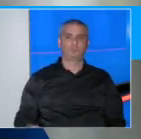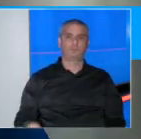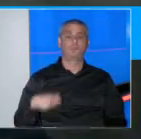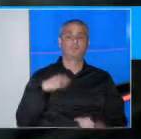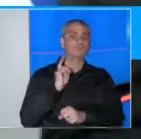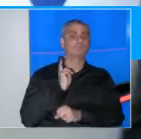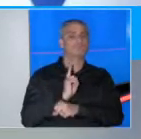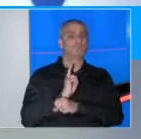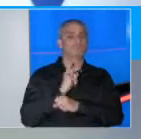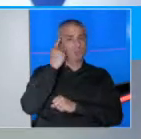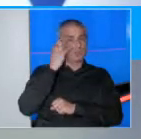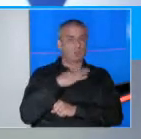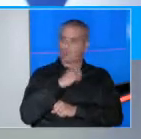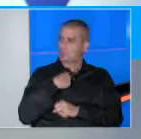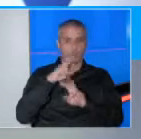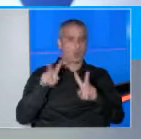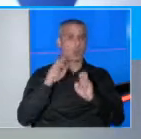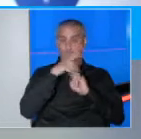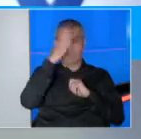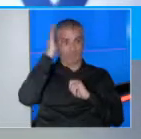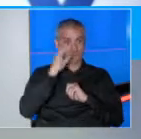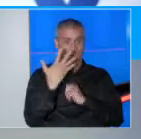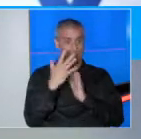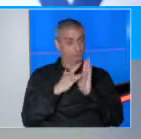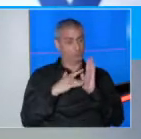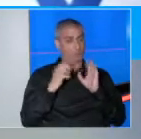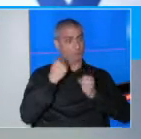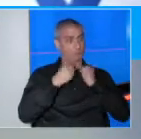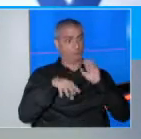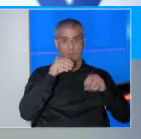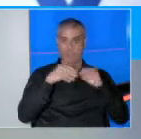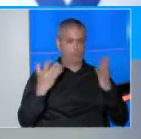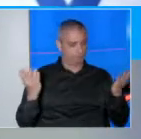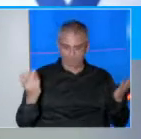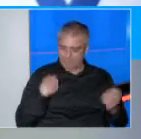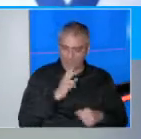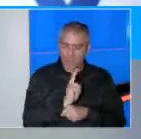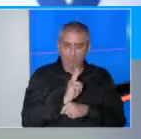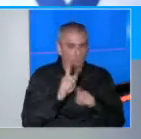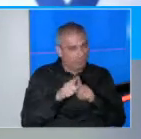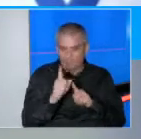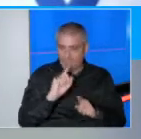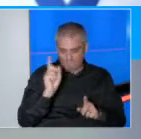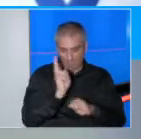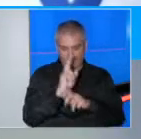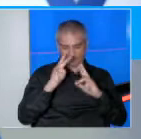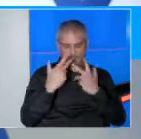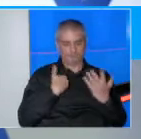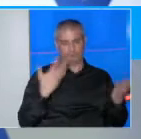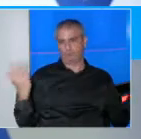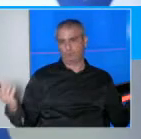בדעותינו, אנחנו לא סחטנים כמו בנט, שעם חמישה מנדטים חושב שהוא צריך להיות ראש ממשלה, לא משקרים כמו, ולא מרמים את הציבור